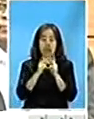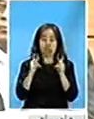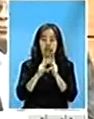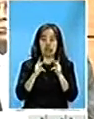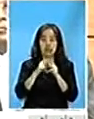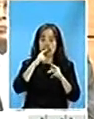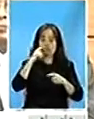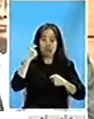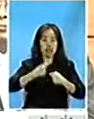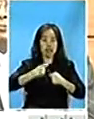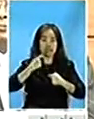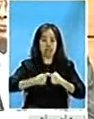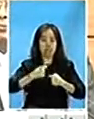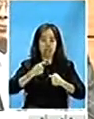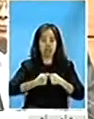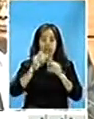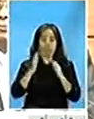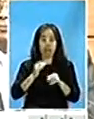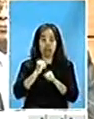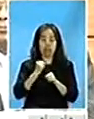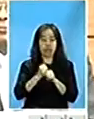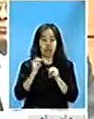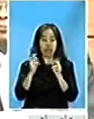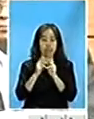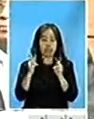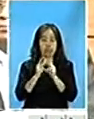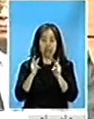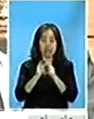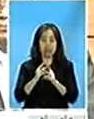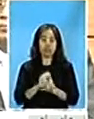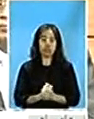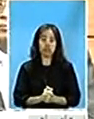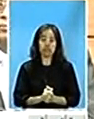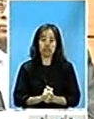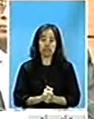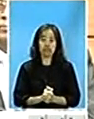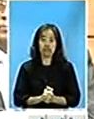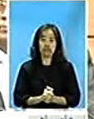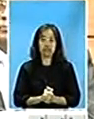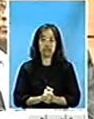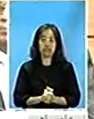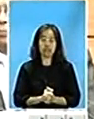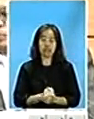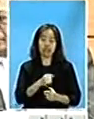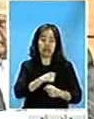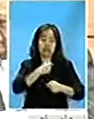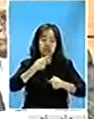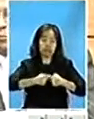างความลำบากใจให้กับกรรมาธิการเสียงข้างน้อยเป็นอย่างยิ่งมาโดยตลอดลำบากใจเพรา